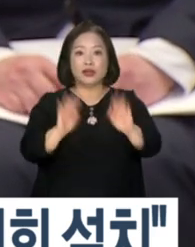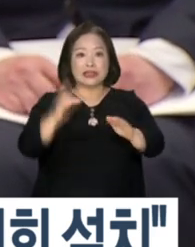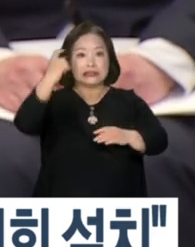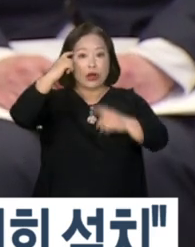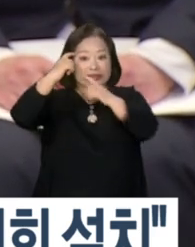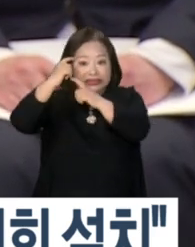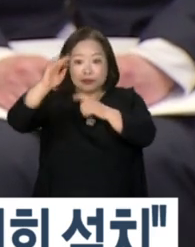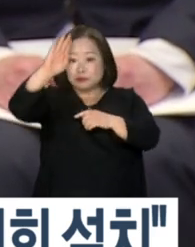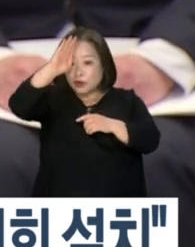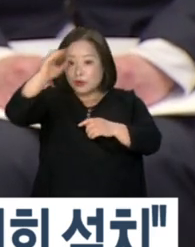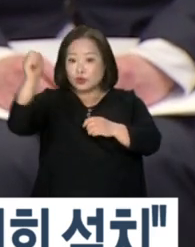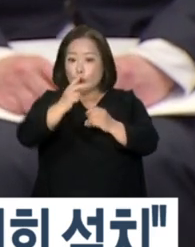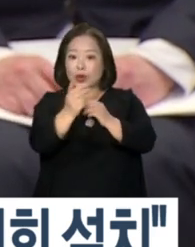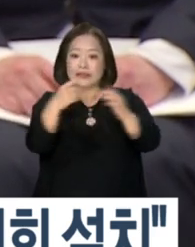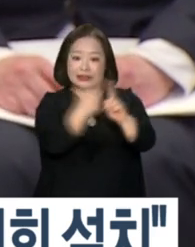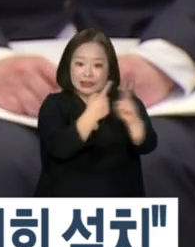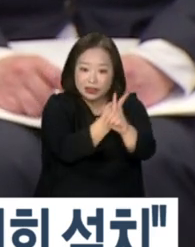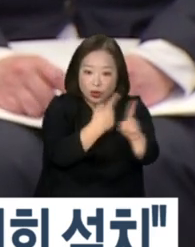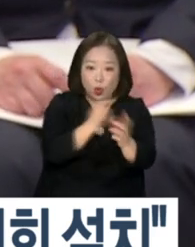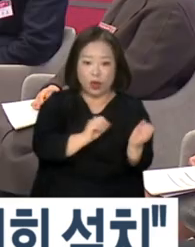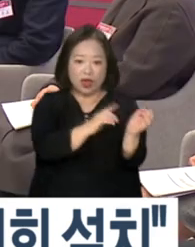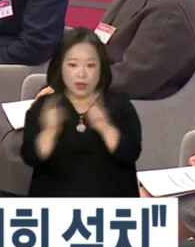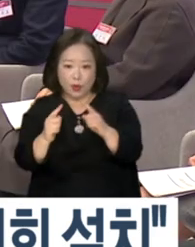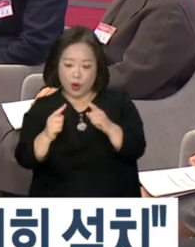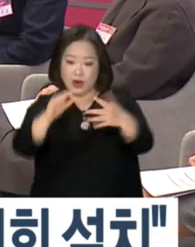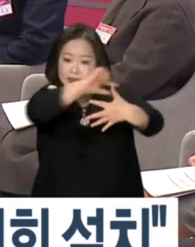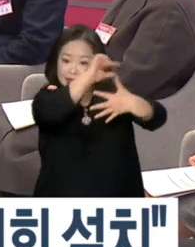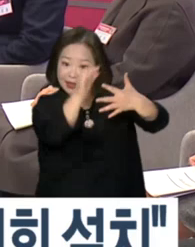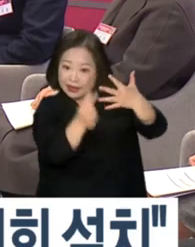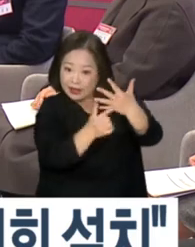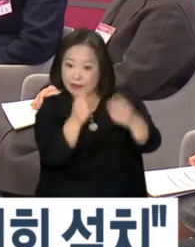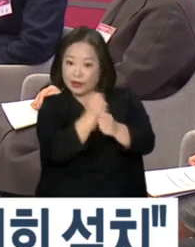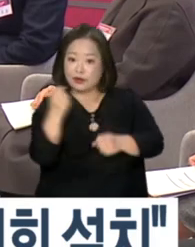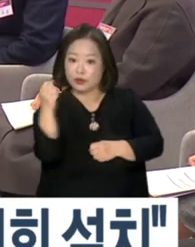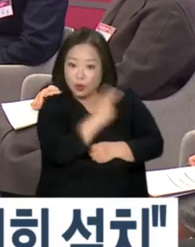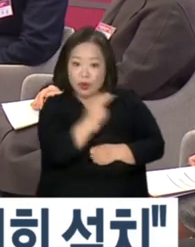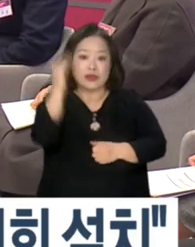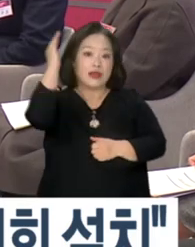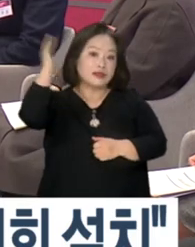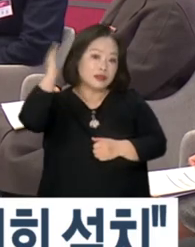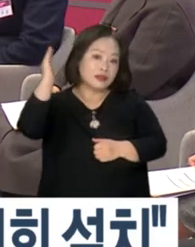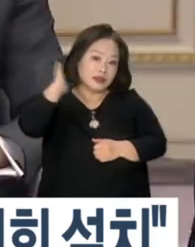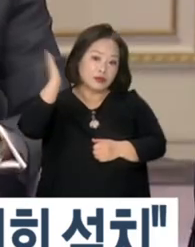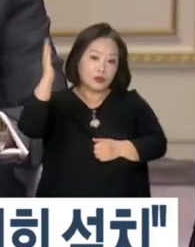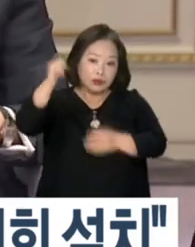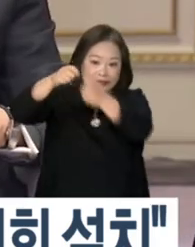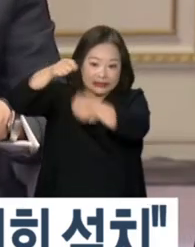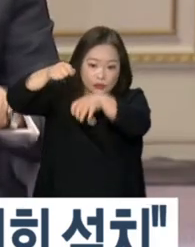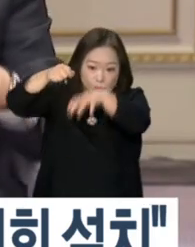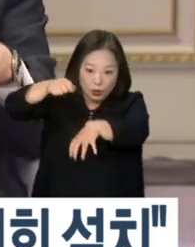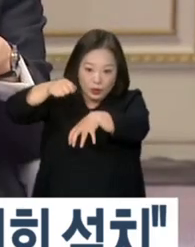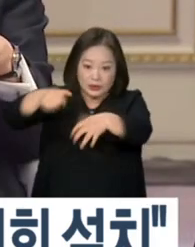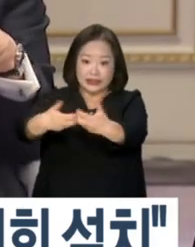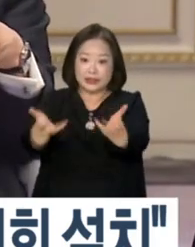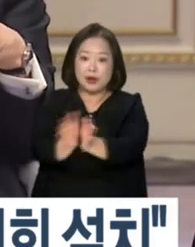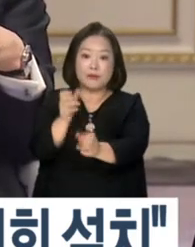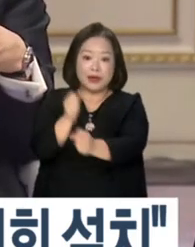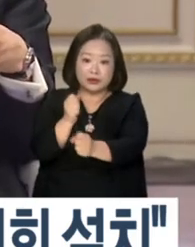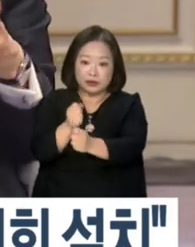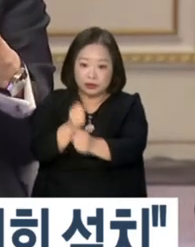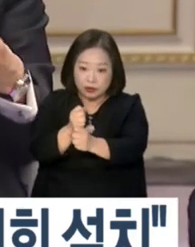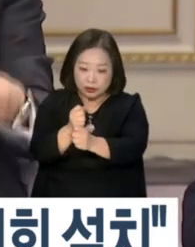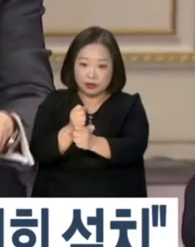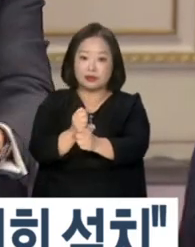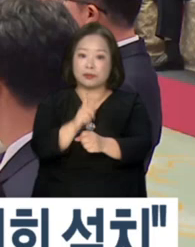정신질환 예방과 치료 회복 과정의 지원 체계를 전환하고 대통령 직속 위원회를 설치해 정신건강 정책의 틀을